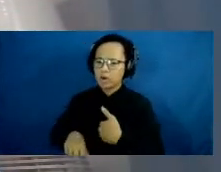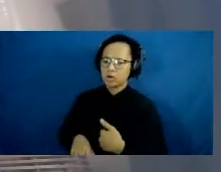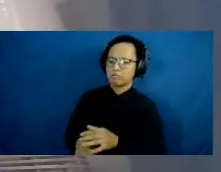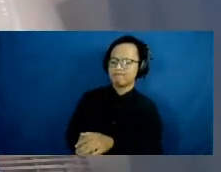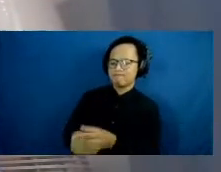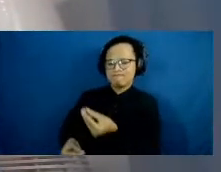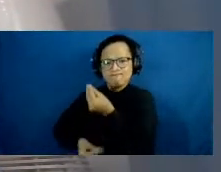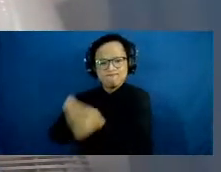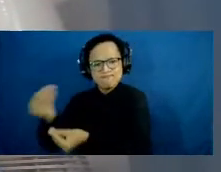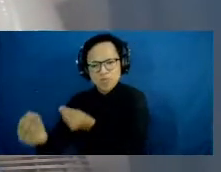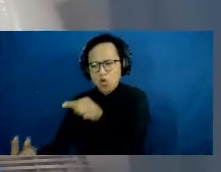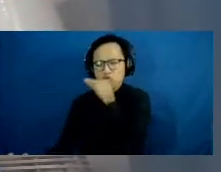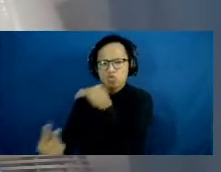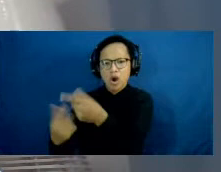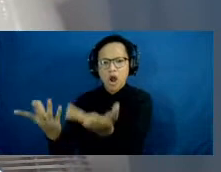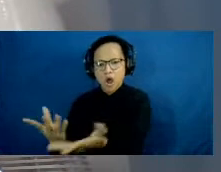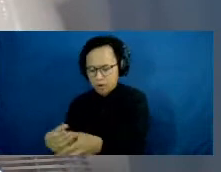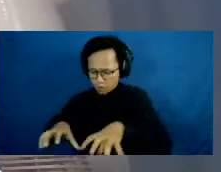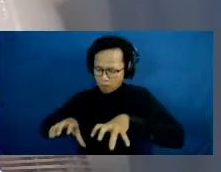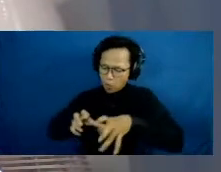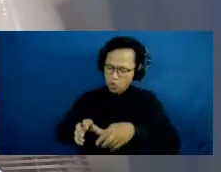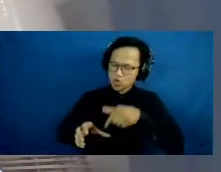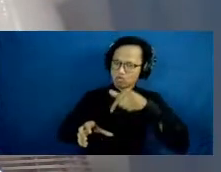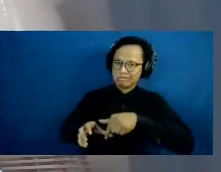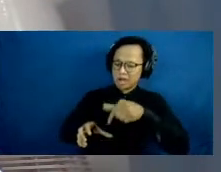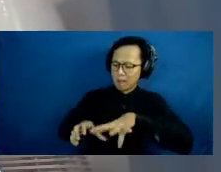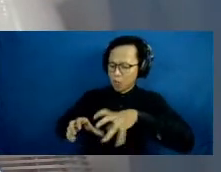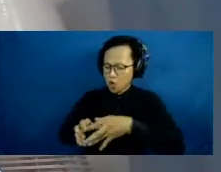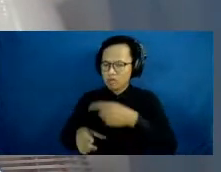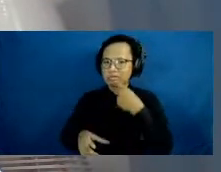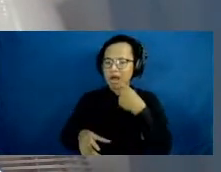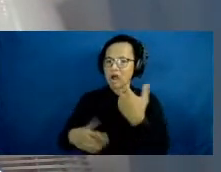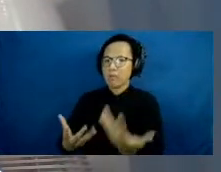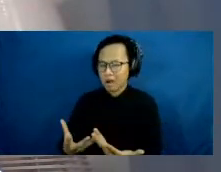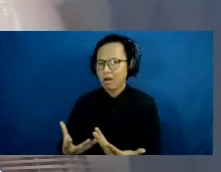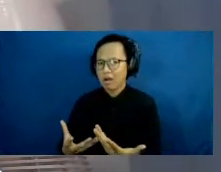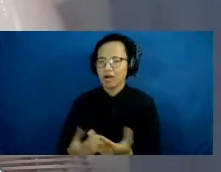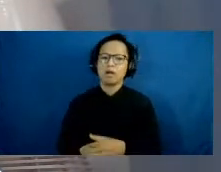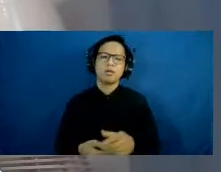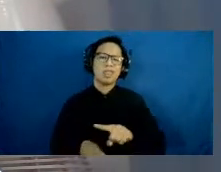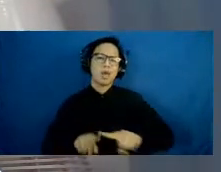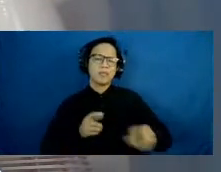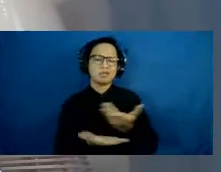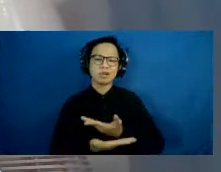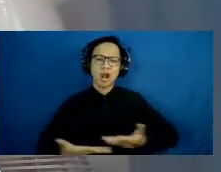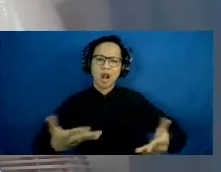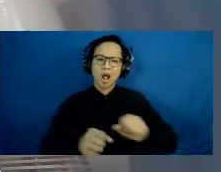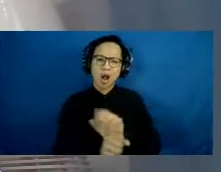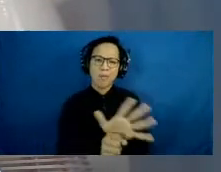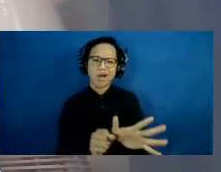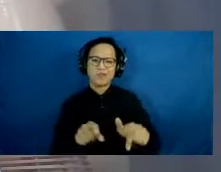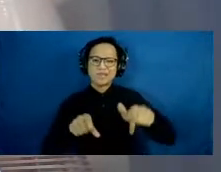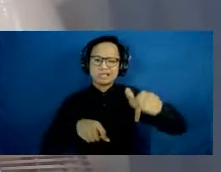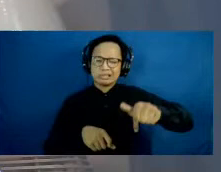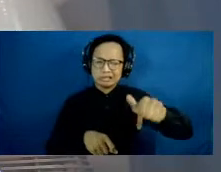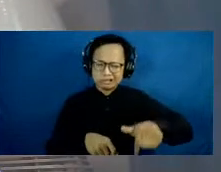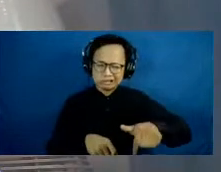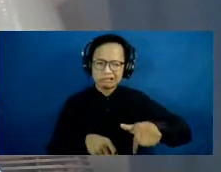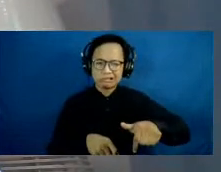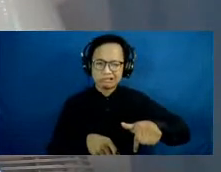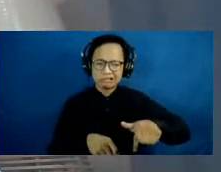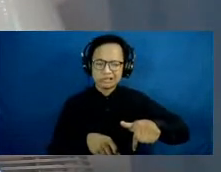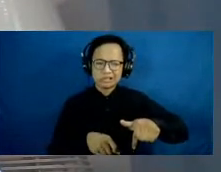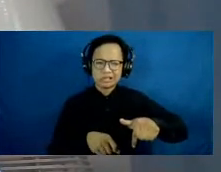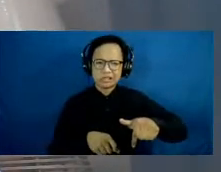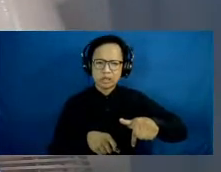Dan produk yang mau kita jual tuh apa. Tapi di kala pandemi ini kan, tentunya kita nggak